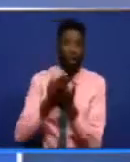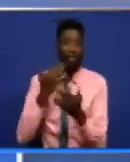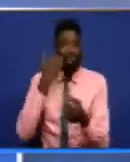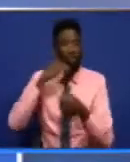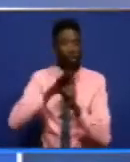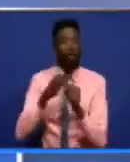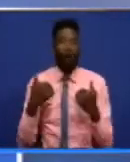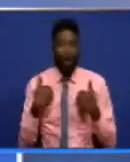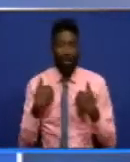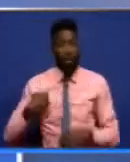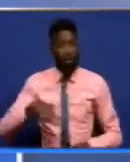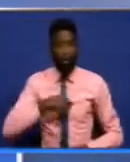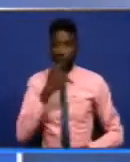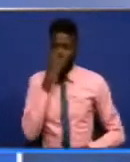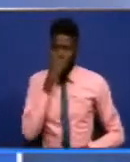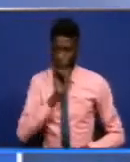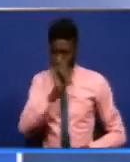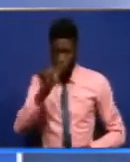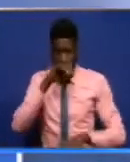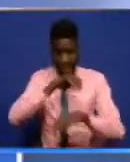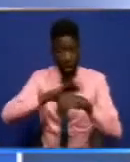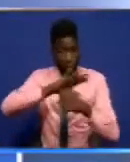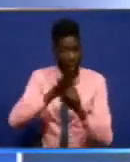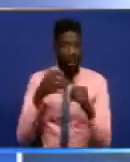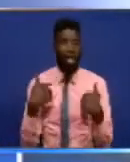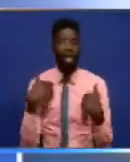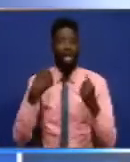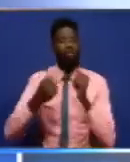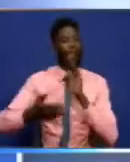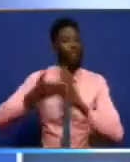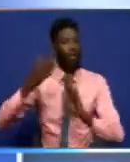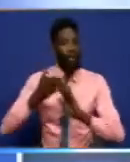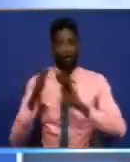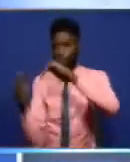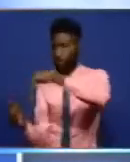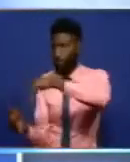ya haraka wote hao ambao wameambukizwa virusi hivyo. Turudi katika sherehe zinazo